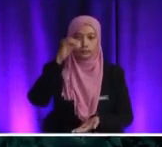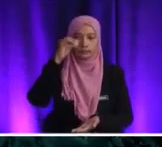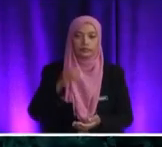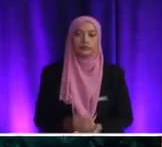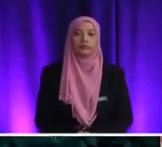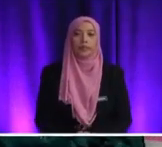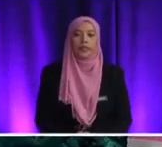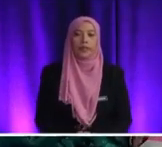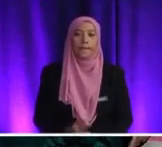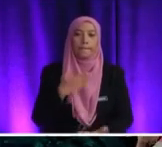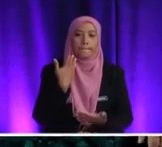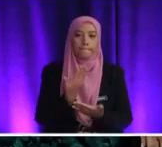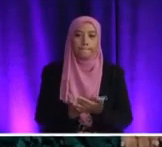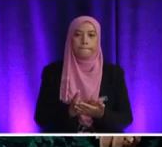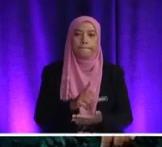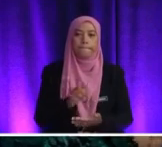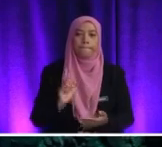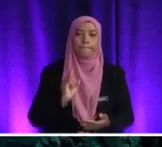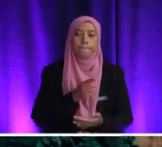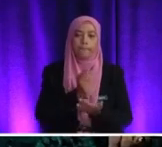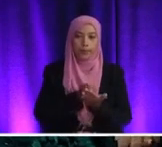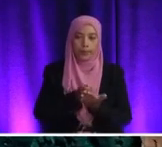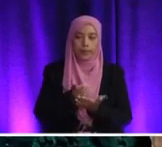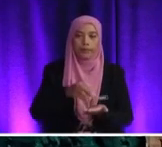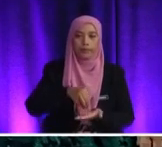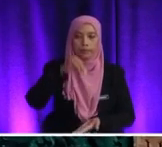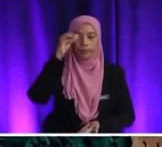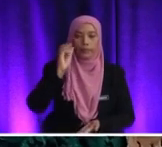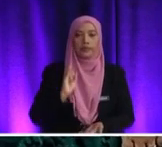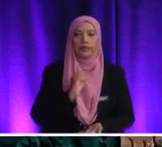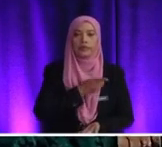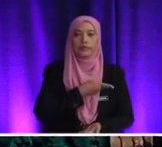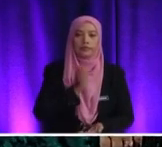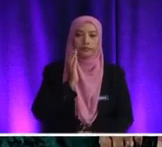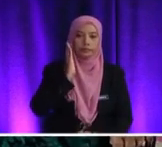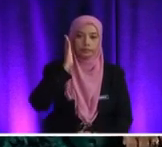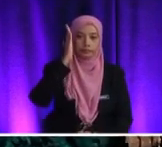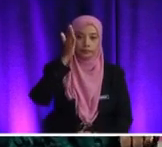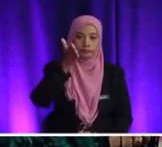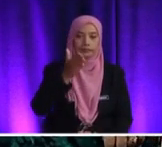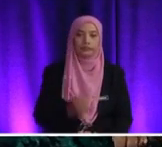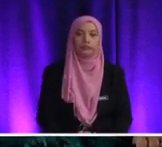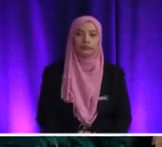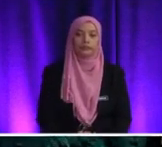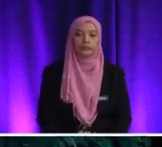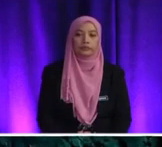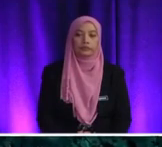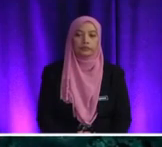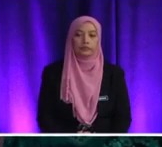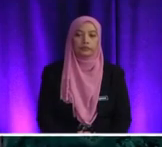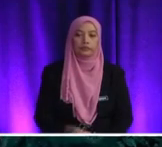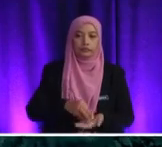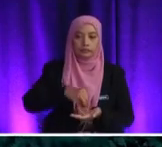kita teruskan pembelajaran kita pada hari ini Oke kita akan kita akan